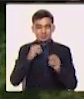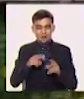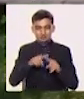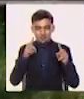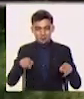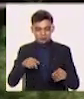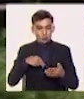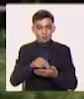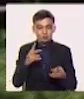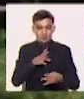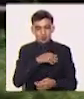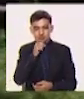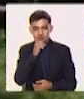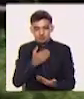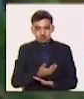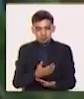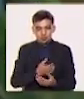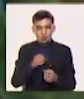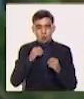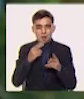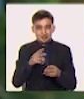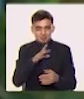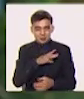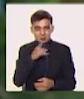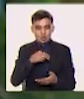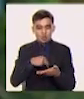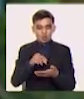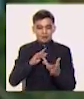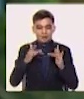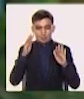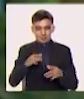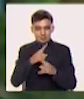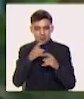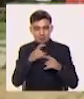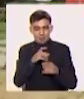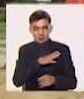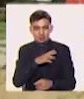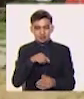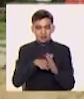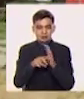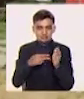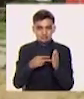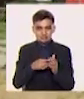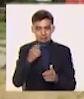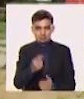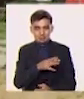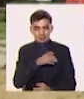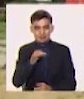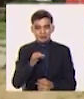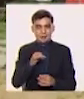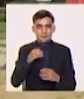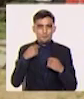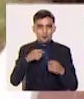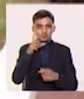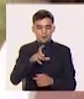жизнь дедушки оказалась в опасности, очередной аппарат решили купить через популярный сайт объявлений. Да и цена была привлекательной. Продавец выслал фото